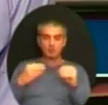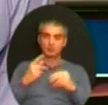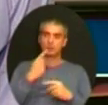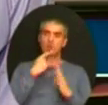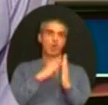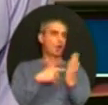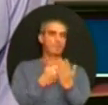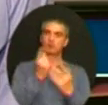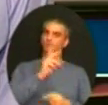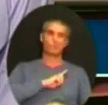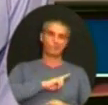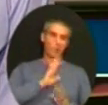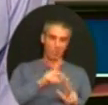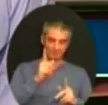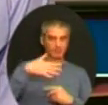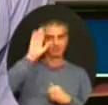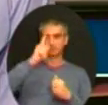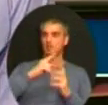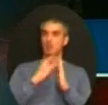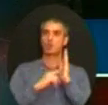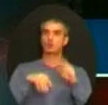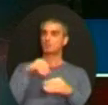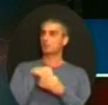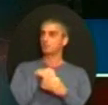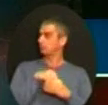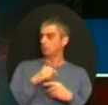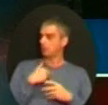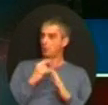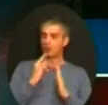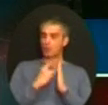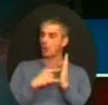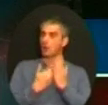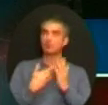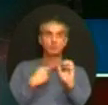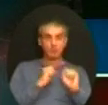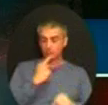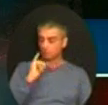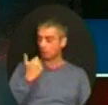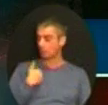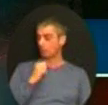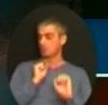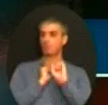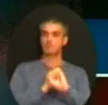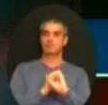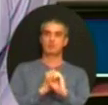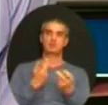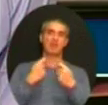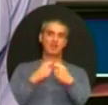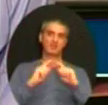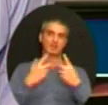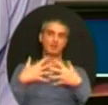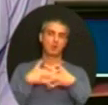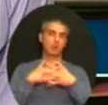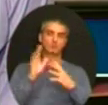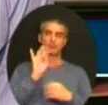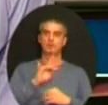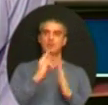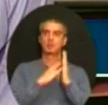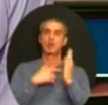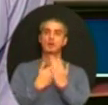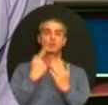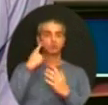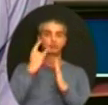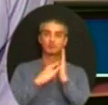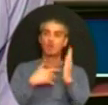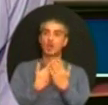ואת מצביעה. חוק הפריימריז, אני לא יודעת אם את אוהבת או לא, אבל... לא, חוק ההמלצות, אני בעד אורית. את היית בעד חוק ההמלצות. אז החברים אחרים בקואליציה נגד חוק ההמלצות. אני חושבת